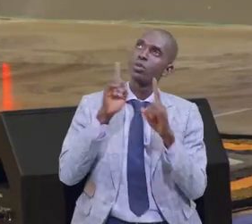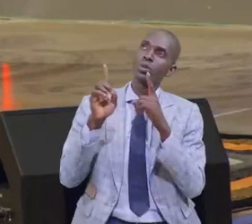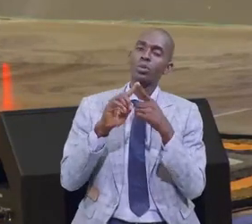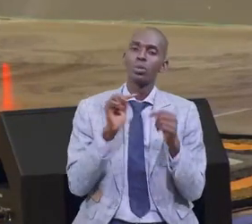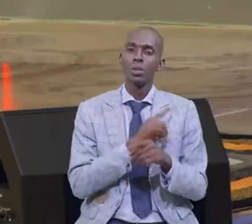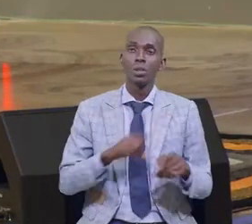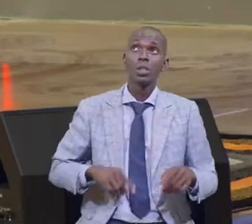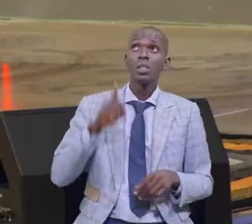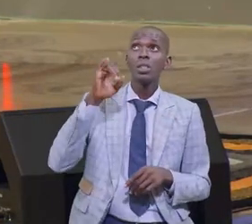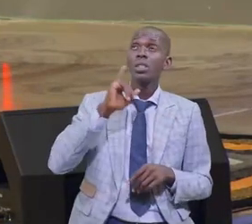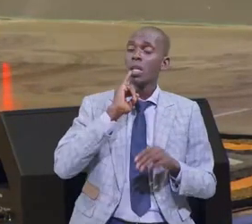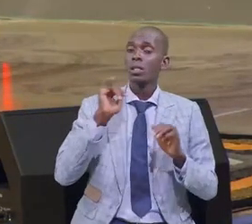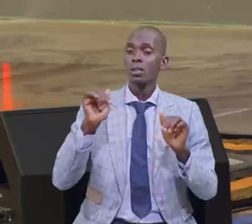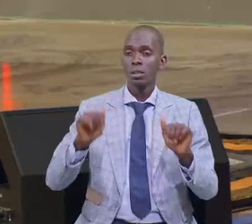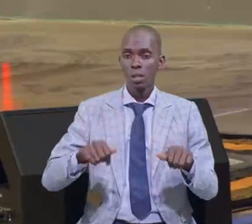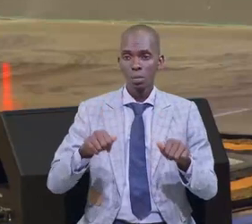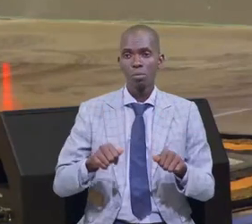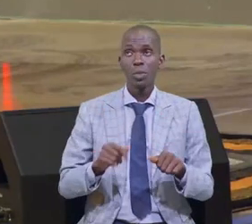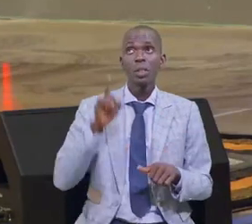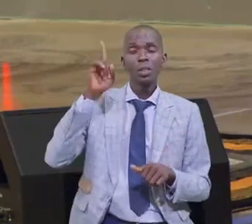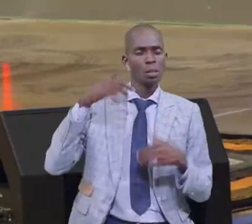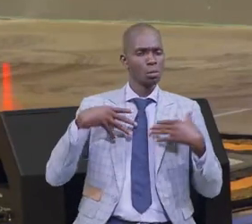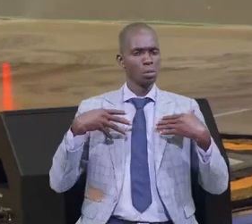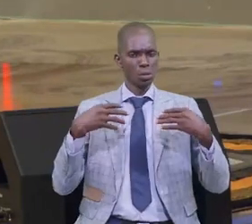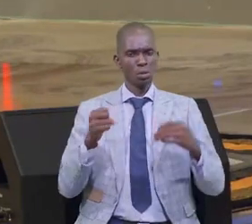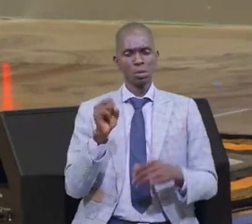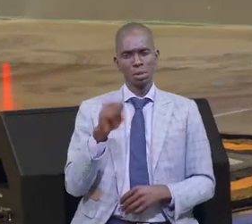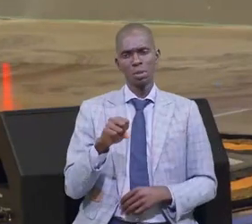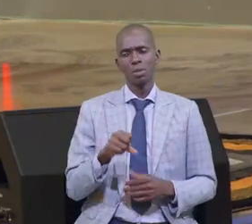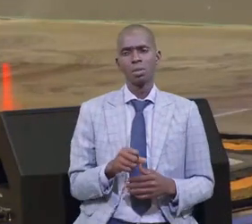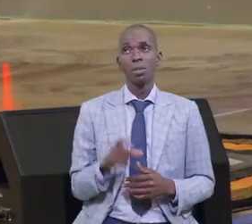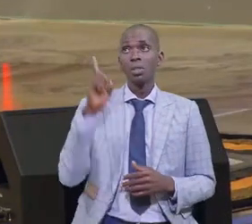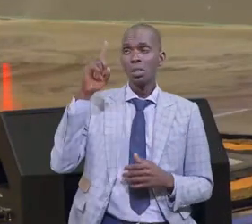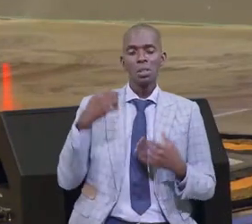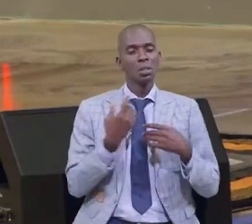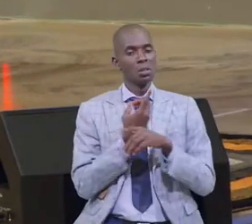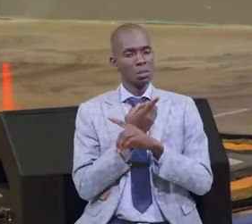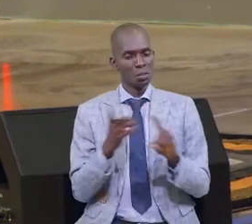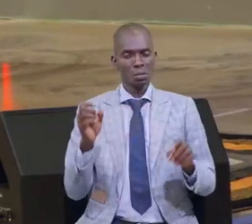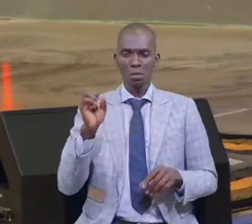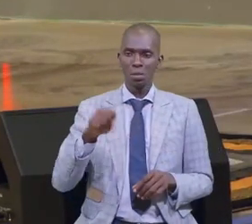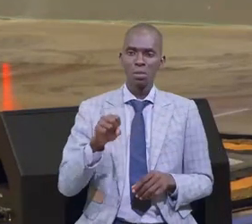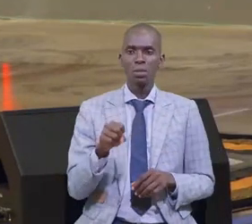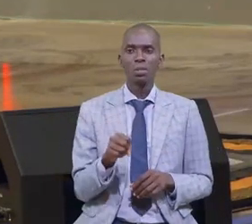Seigneur. Il est capable. Il guérit. Il délivre.